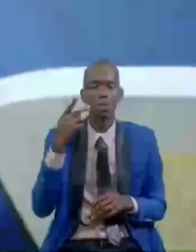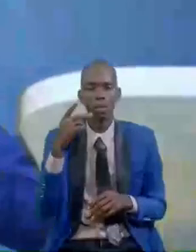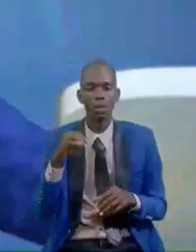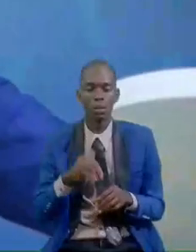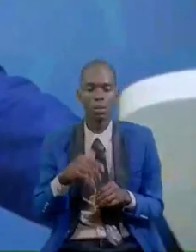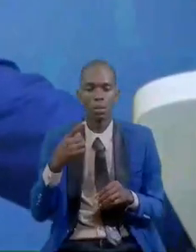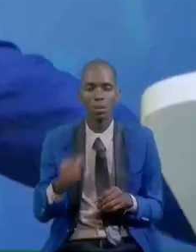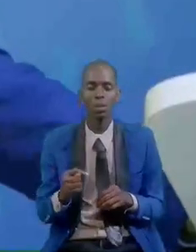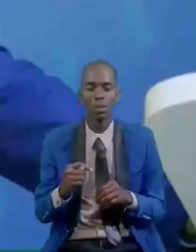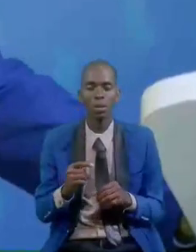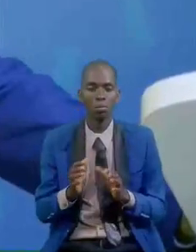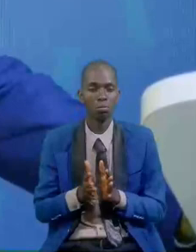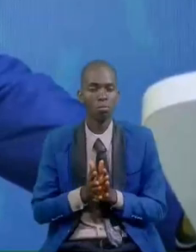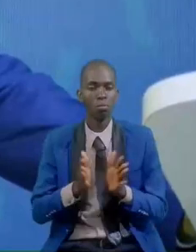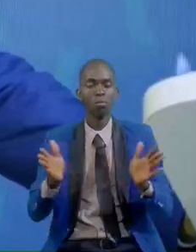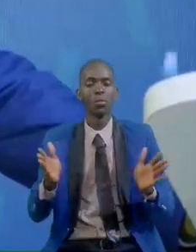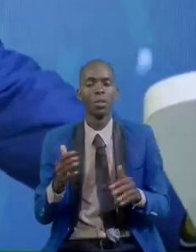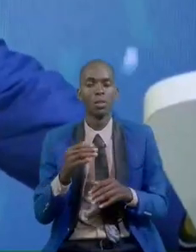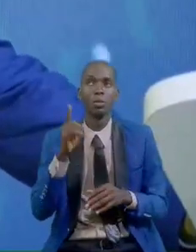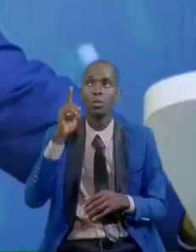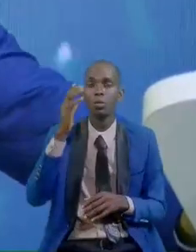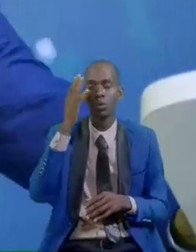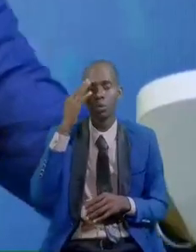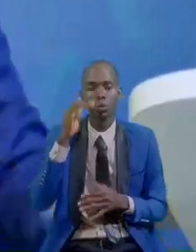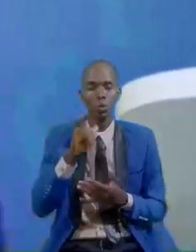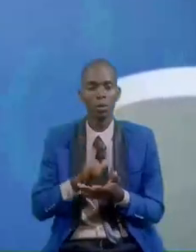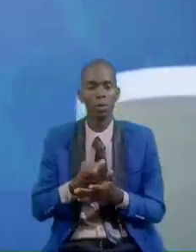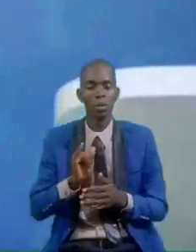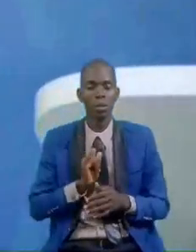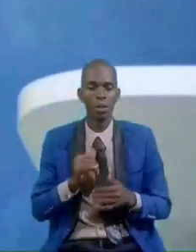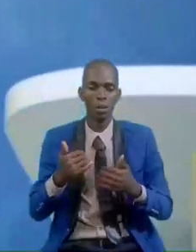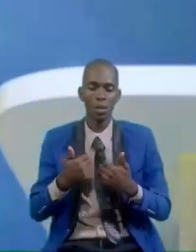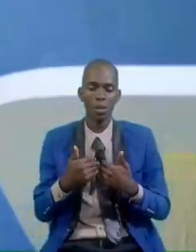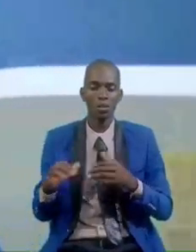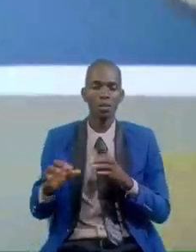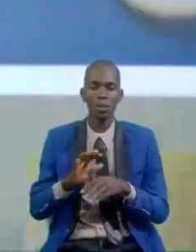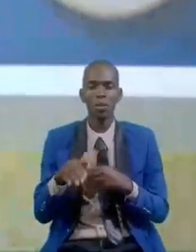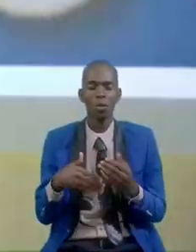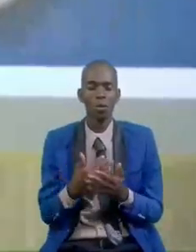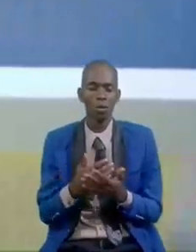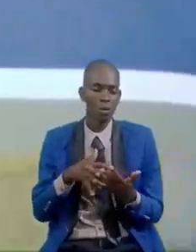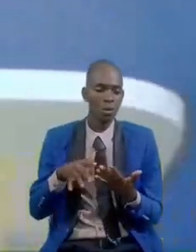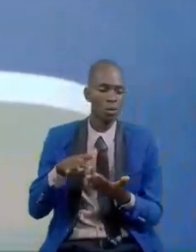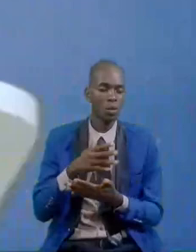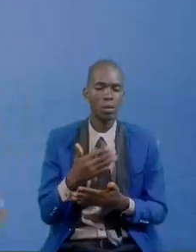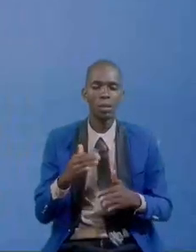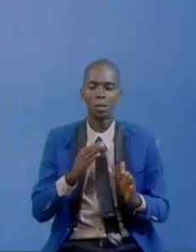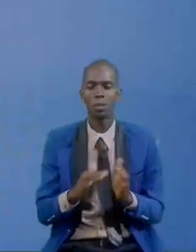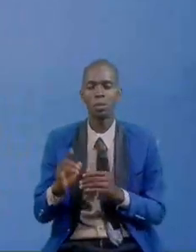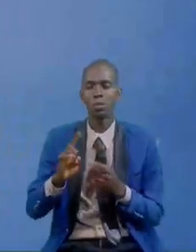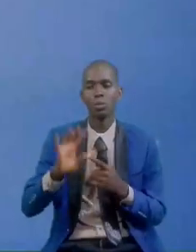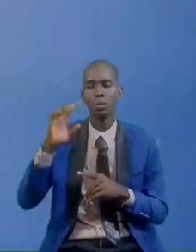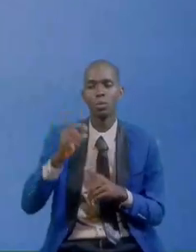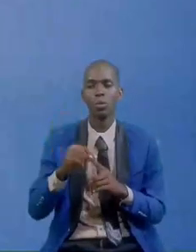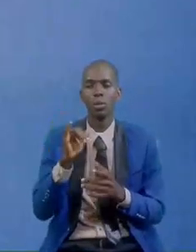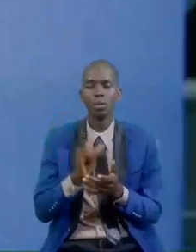public, et tu sais, Dieu Tout-Puissant, que j'ai fait toutes ces choses par ta parole. C'est